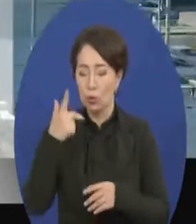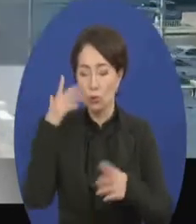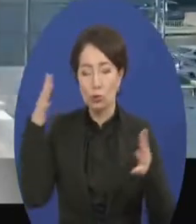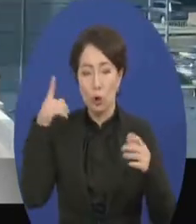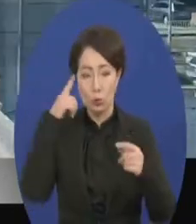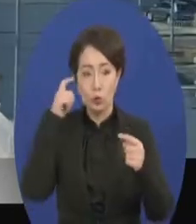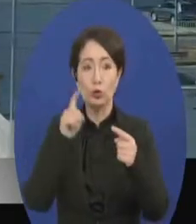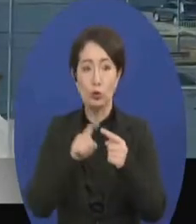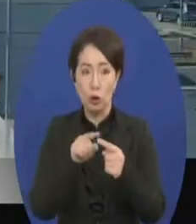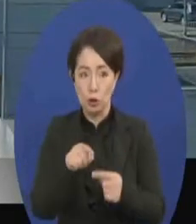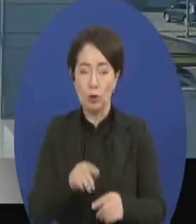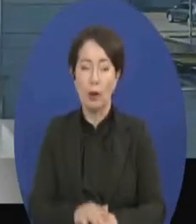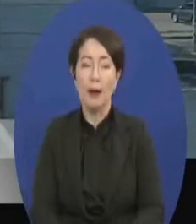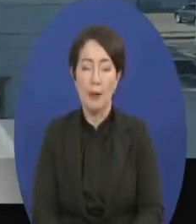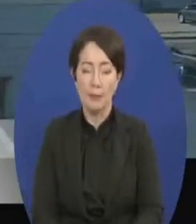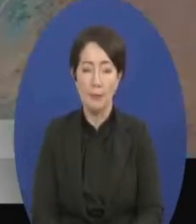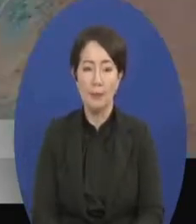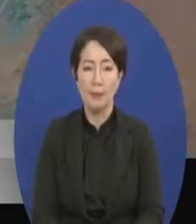зорилт.